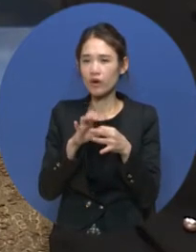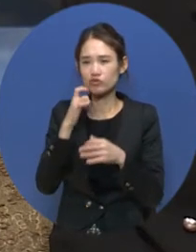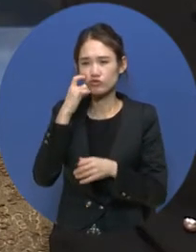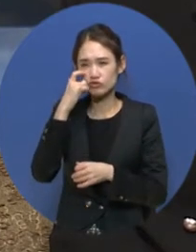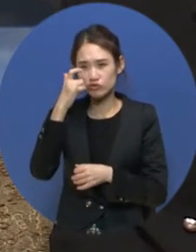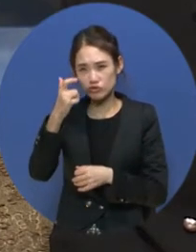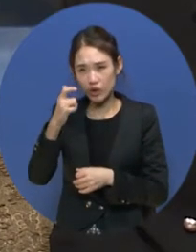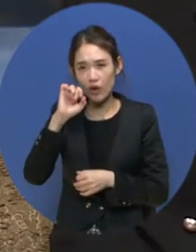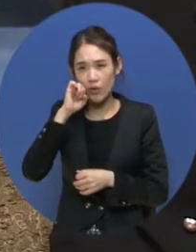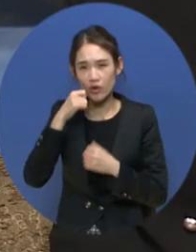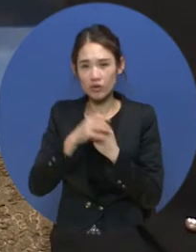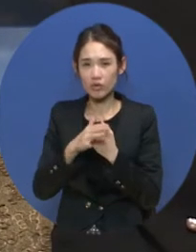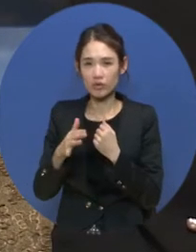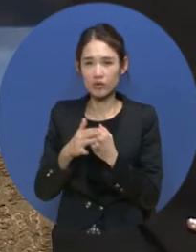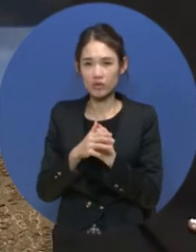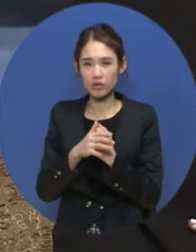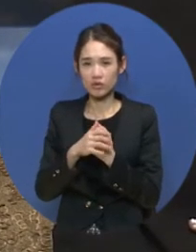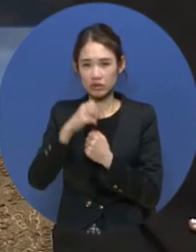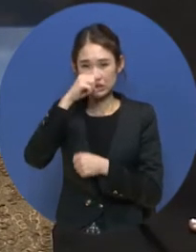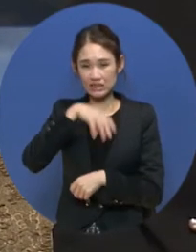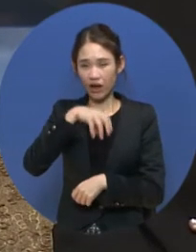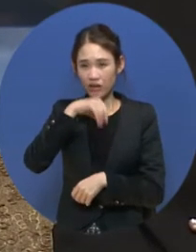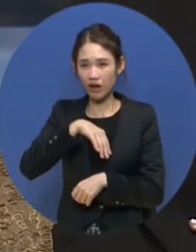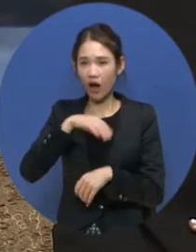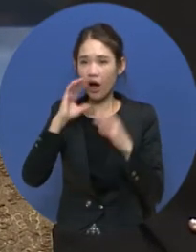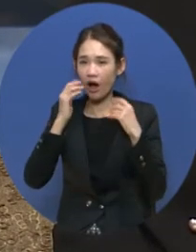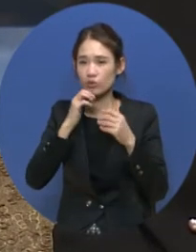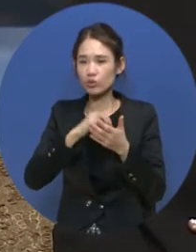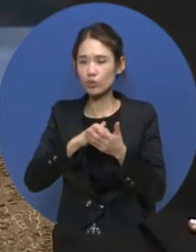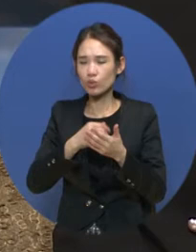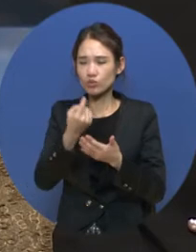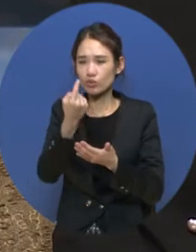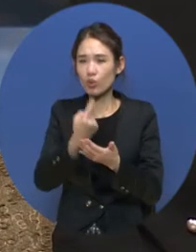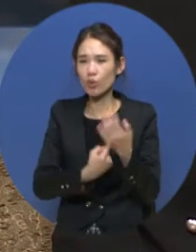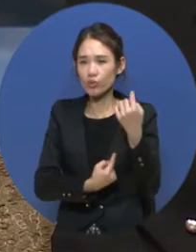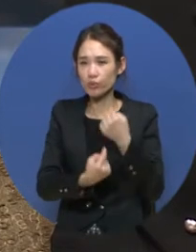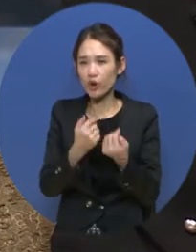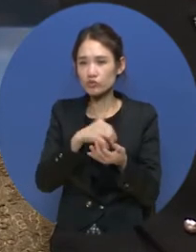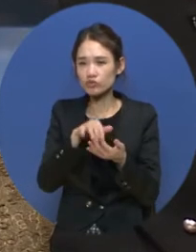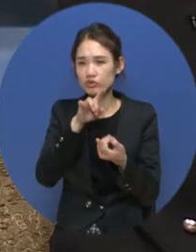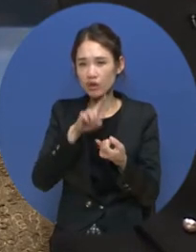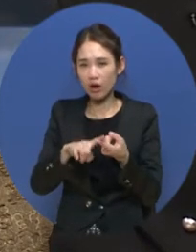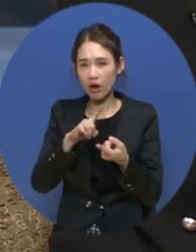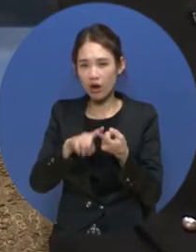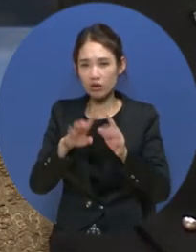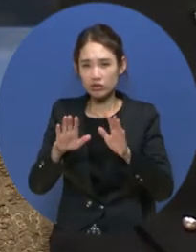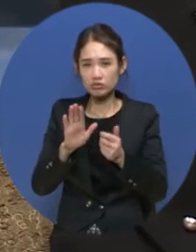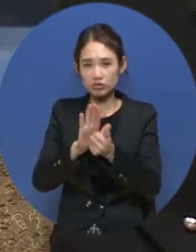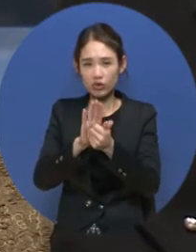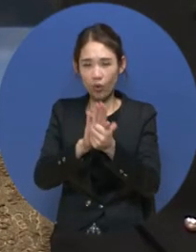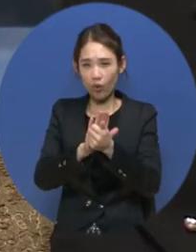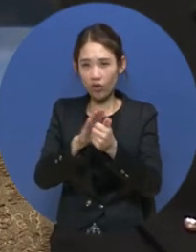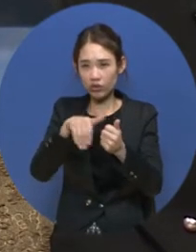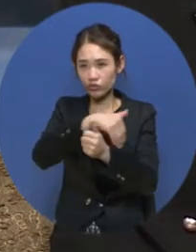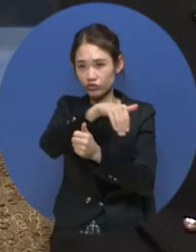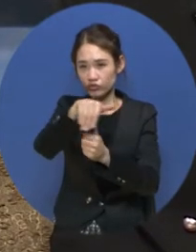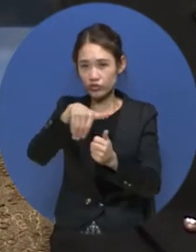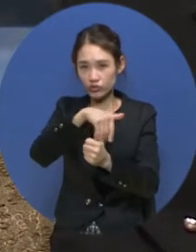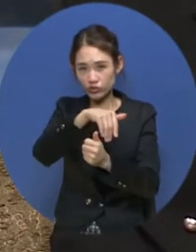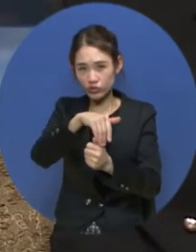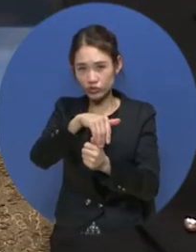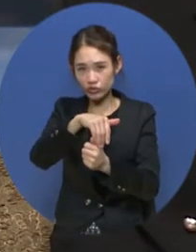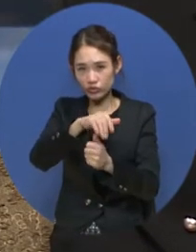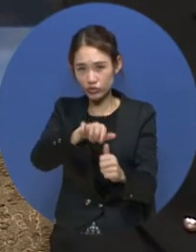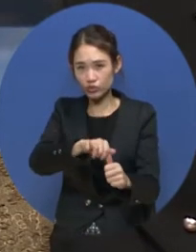부분이 지금 그냥 뭐 아동 오는 수대로 뭐 지금 현재대로 지원되고 있는 상황에서는 저희가